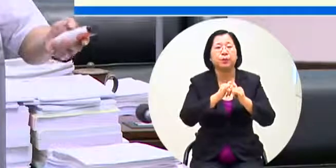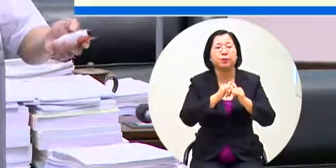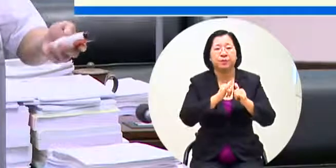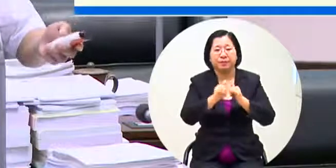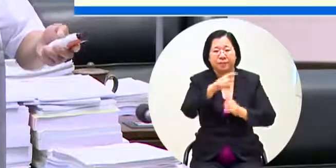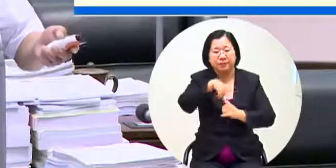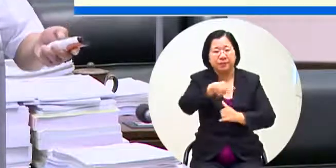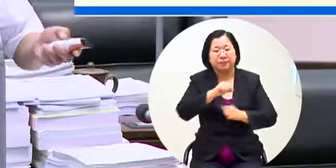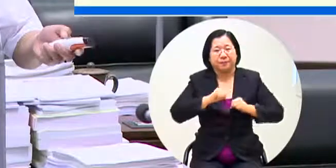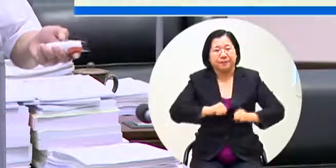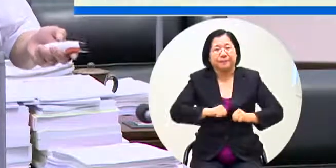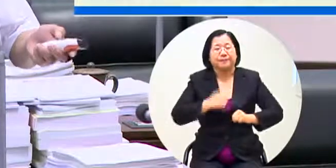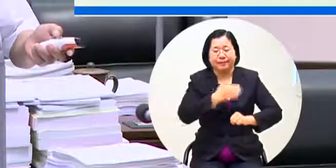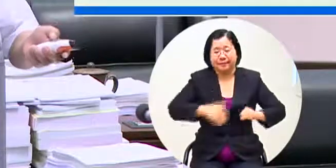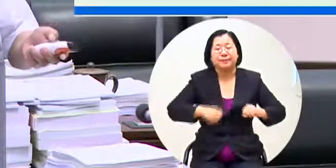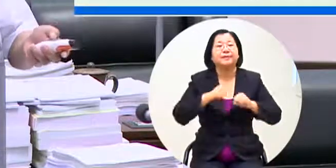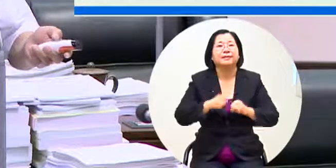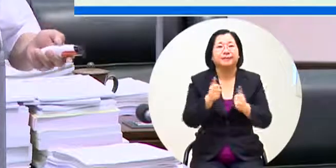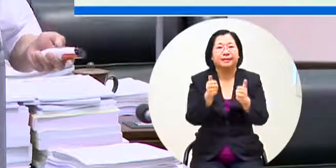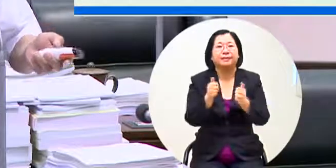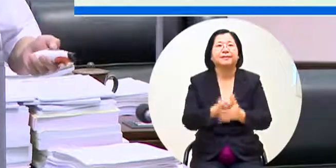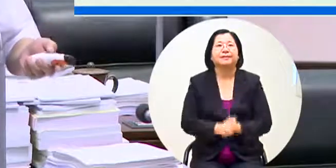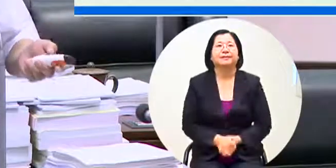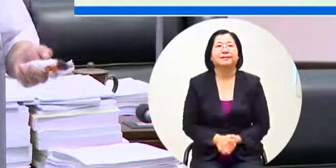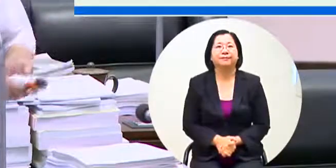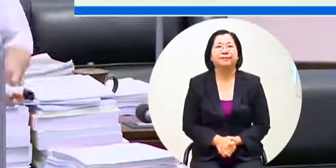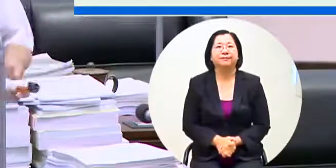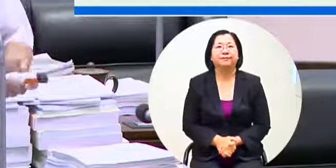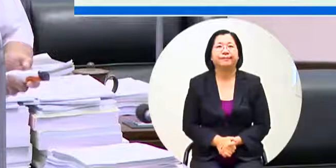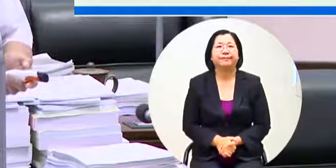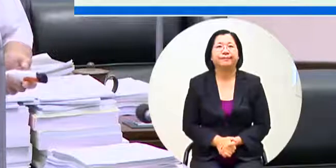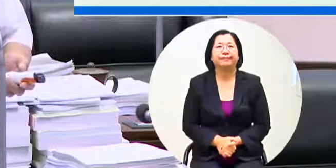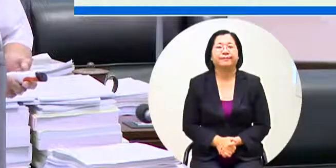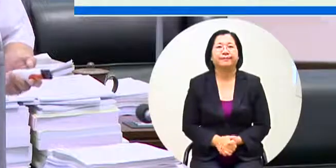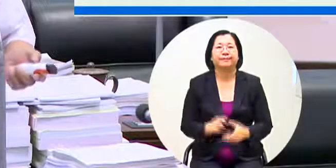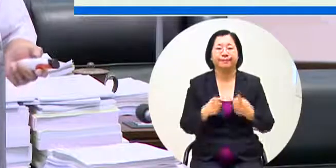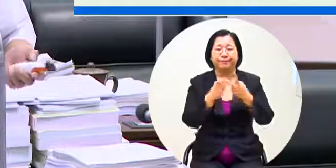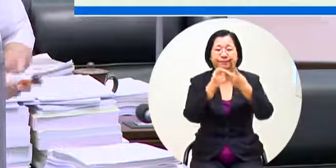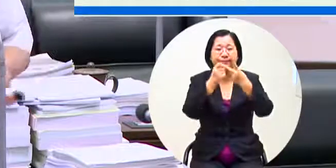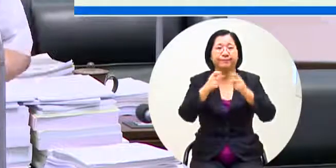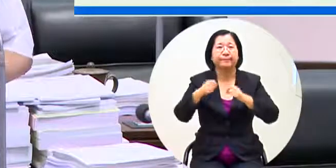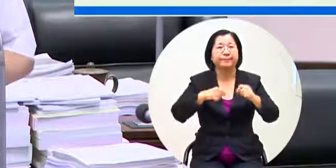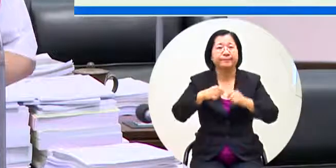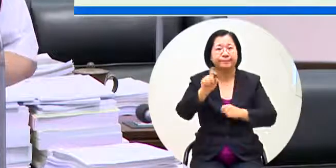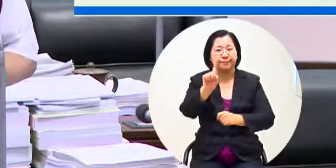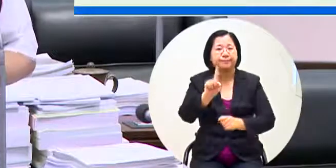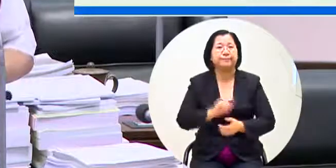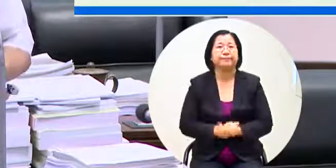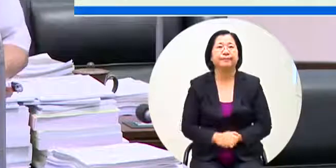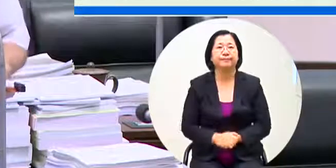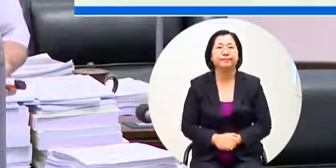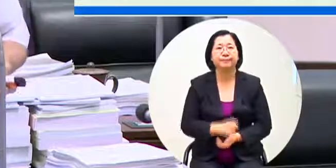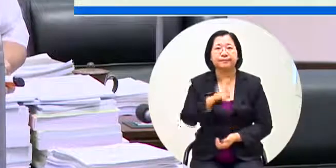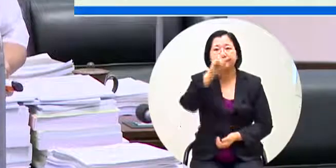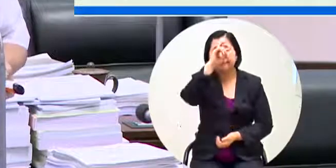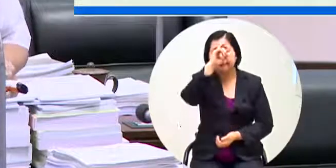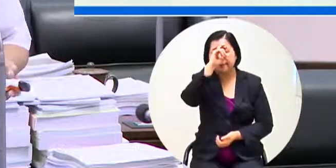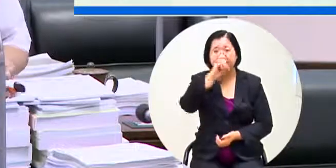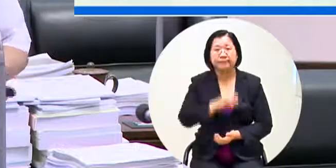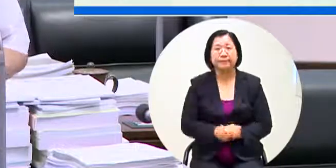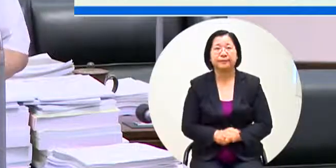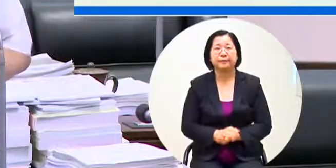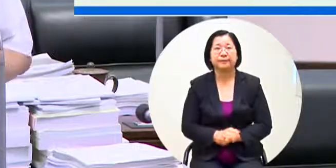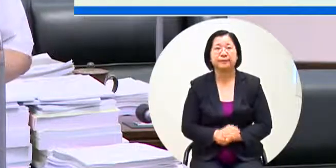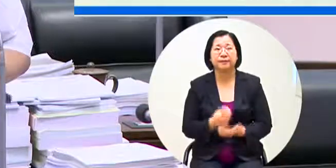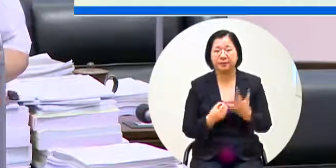吼、哦。啊，来第二案吼，是咱希望讲吼，会当提高咱高雄市两岁到